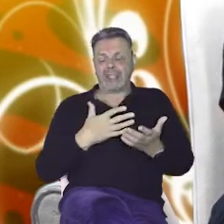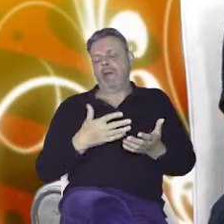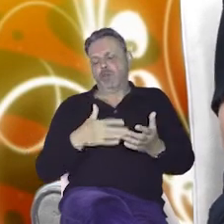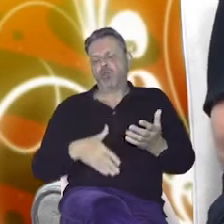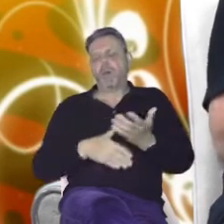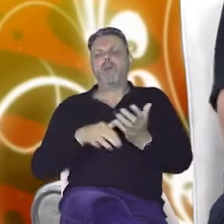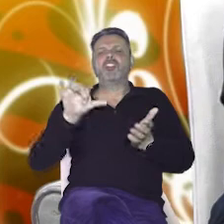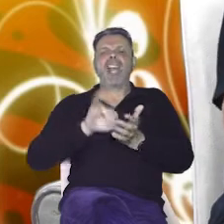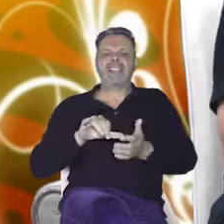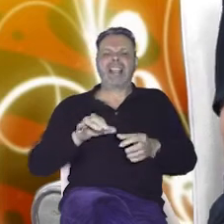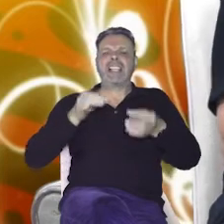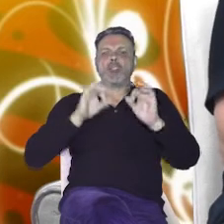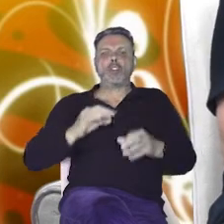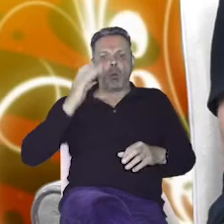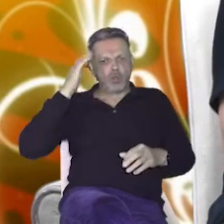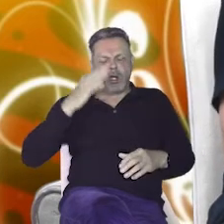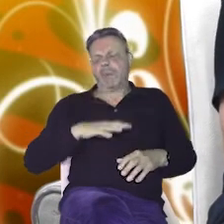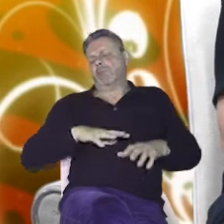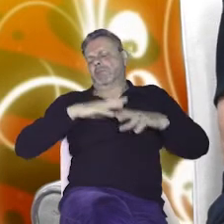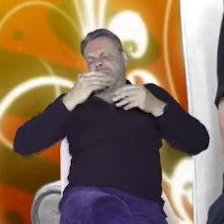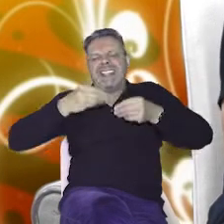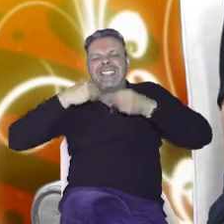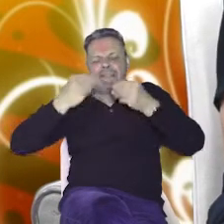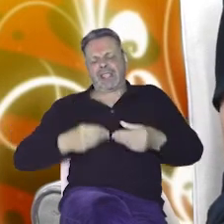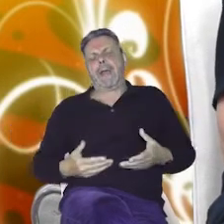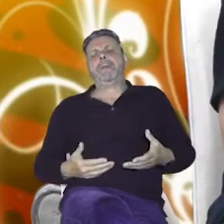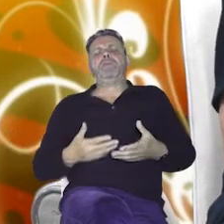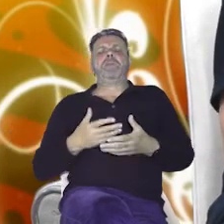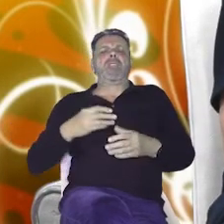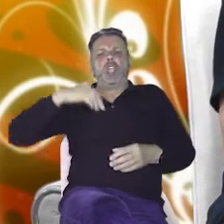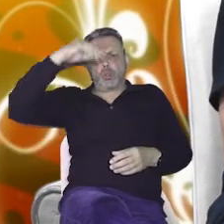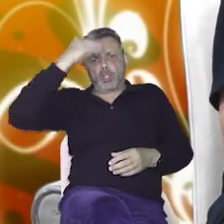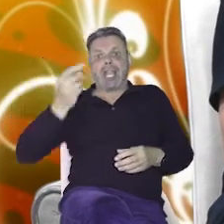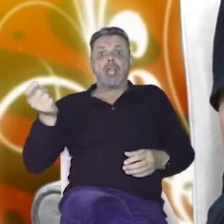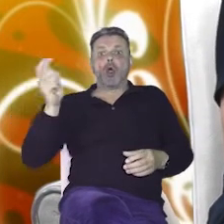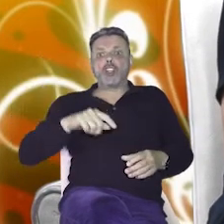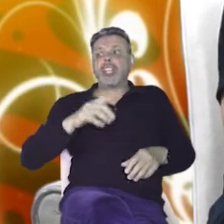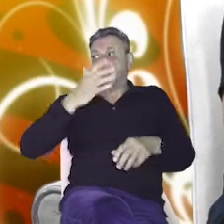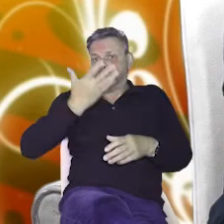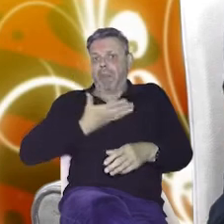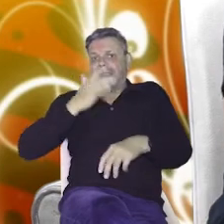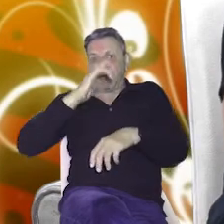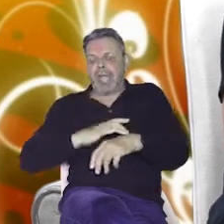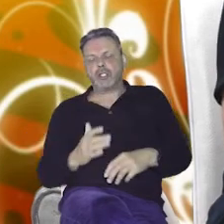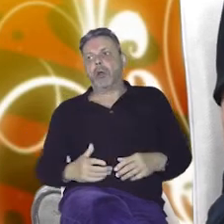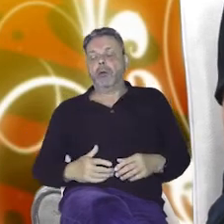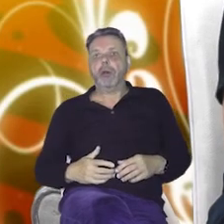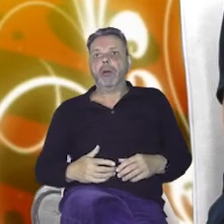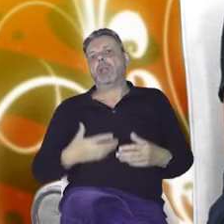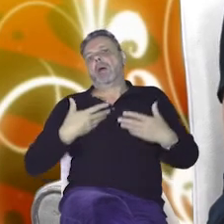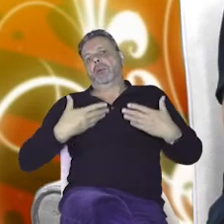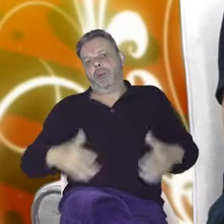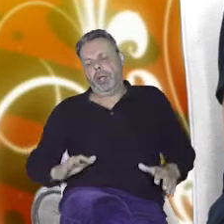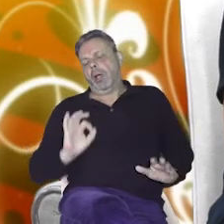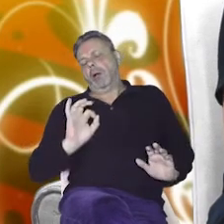socijalnu skrb i svih mogućih savjetnika, svih mogućih stručnjaka dođete do tog mjesta, onda recimo odahnete i mislite sad